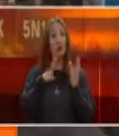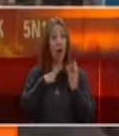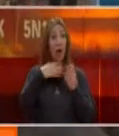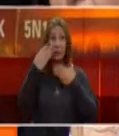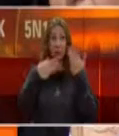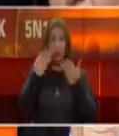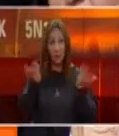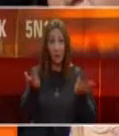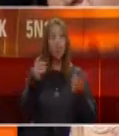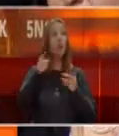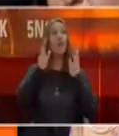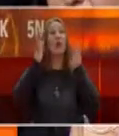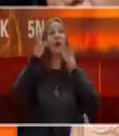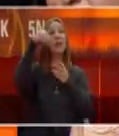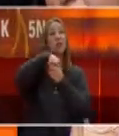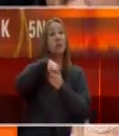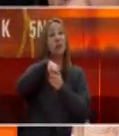Bu faaliyetler aracılığıyla